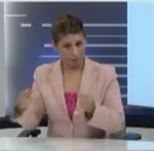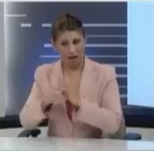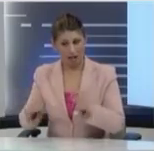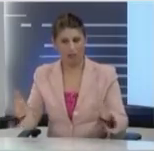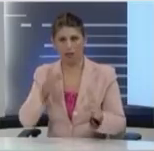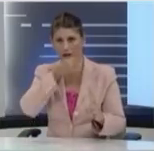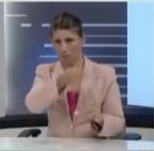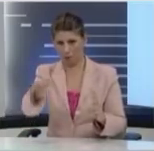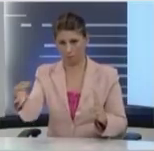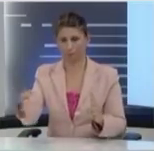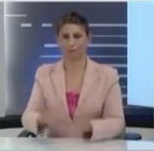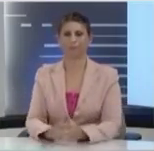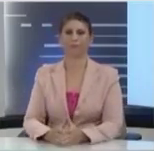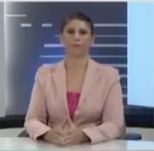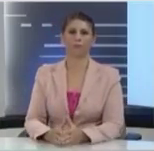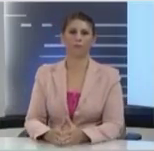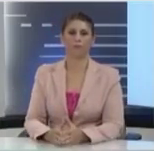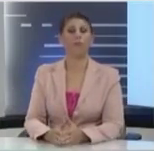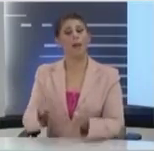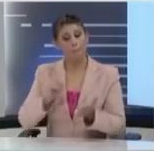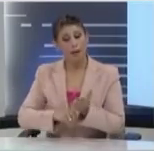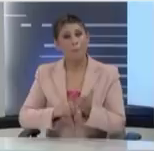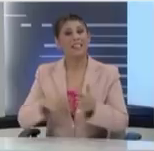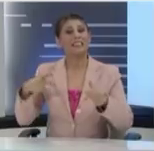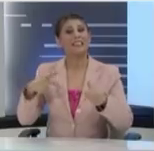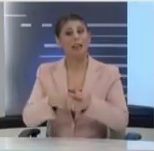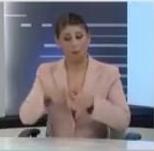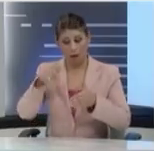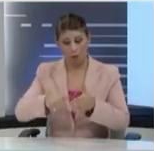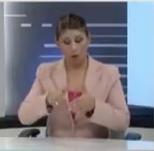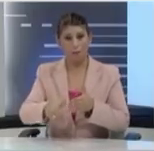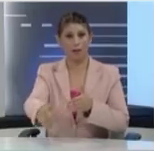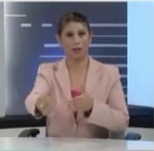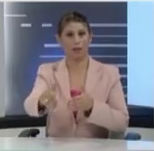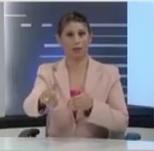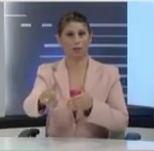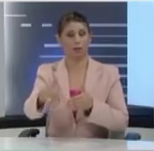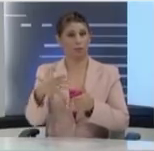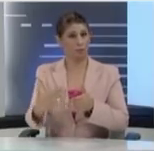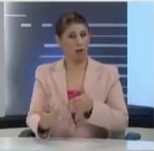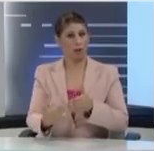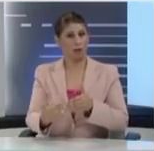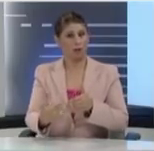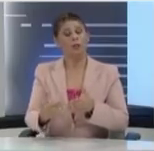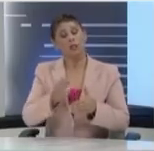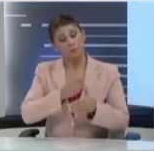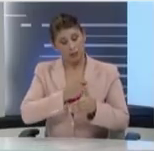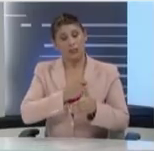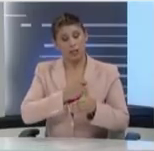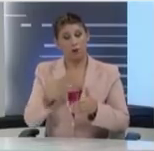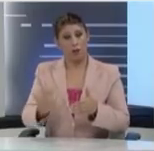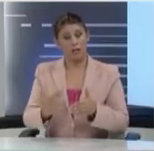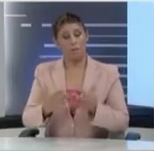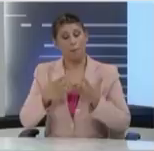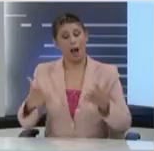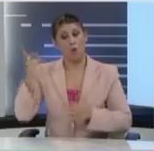ξεκάθαρα. Θα πρέπει και οι τράπεζες από εδώ και στο εξής, που φέρουν υψηλό, πιστεύω, μέρος